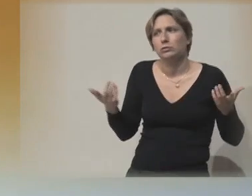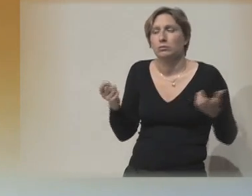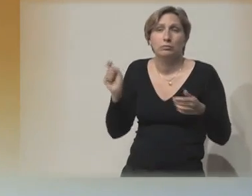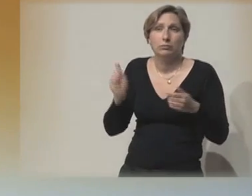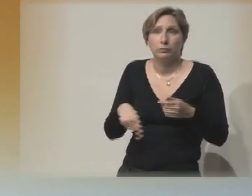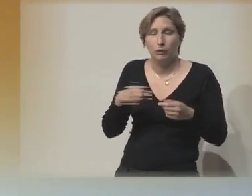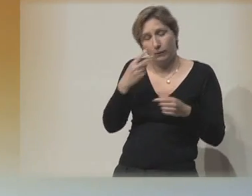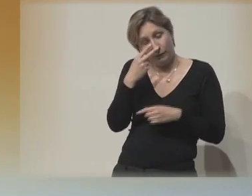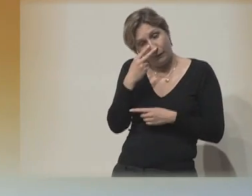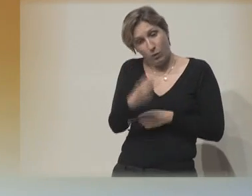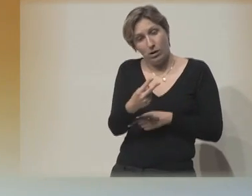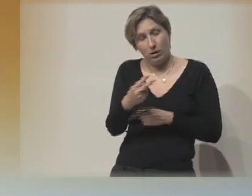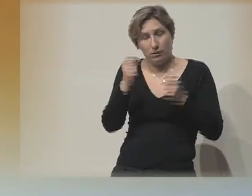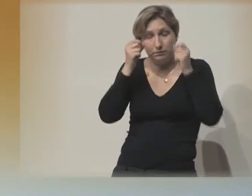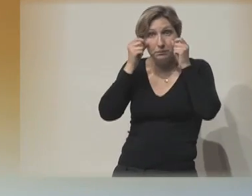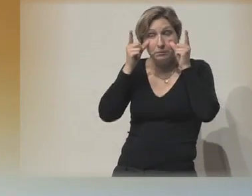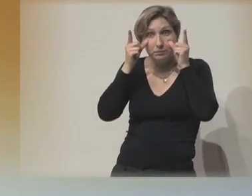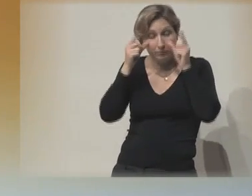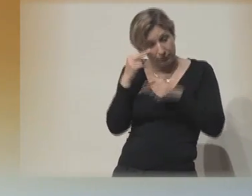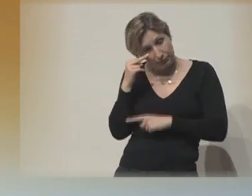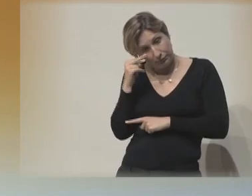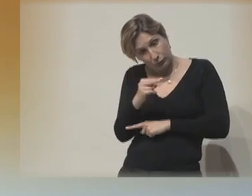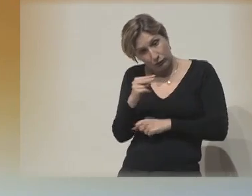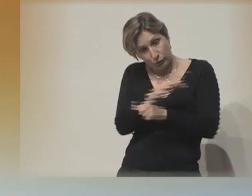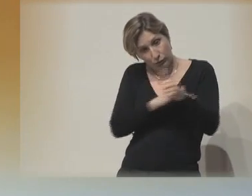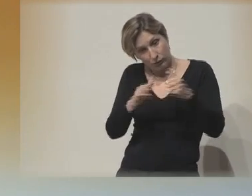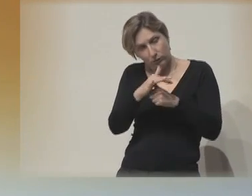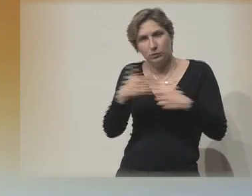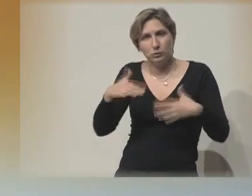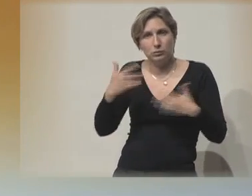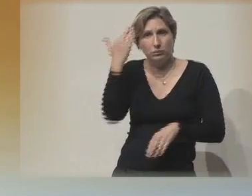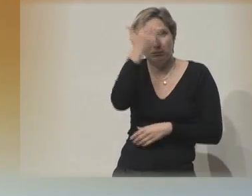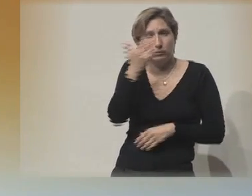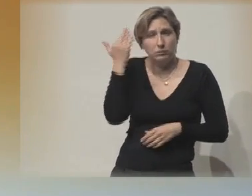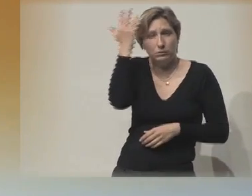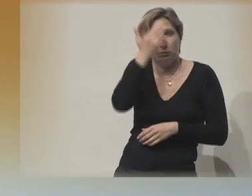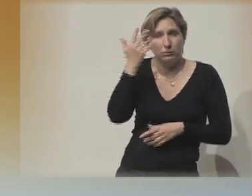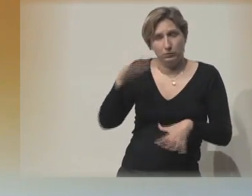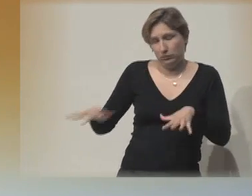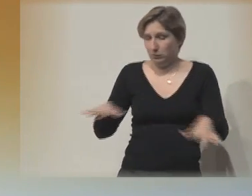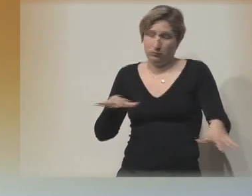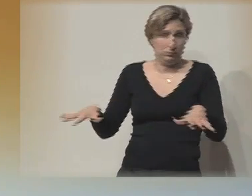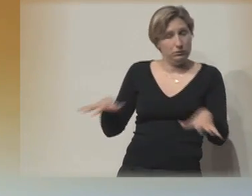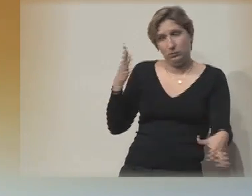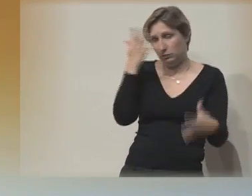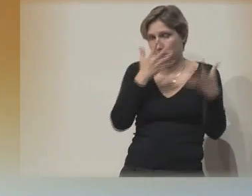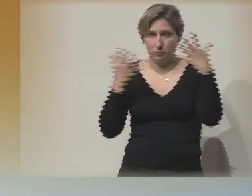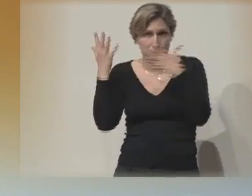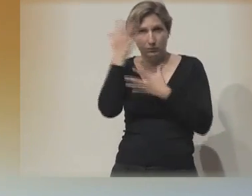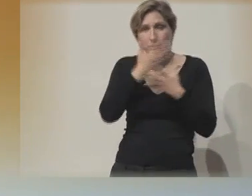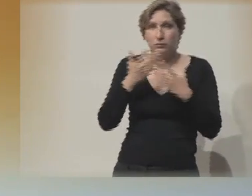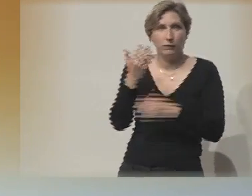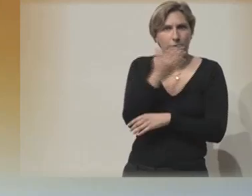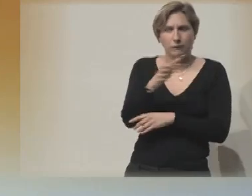suffit d'ouvrir les yeux pour voir une société profondément inquiète, profondément déstabilisée, une France qui